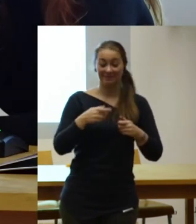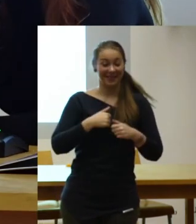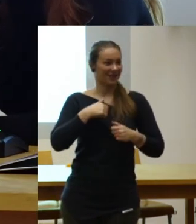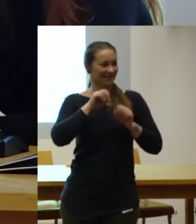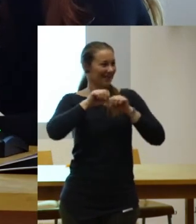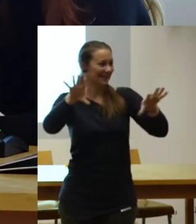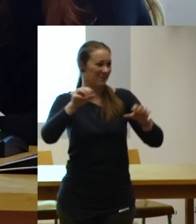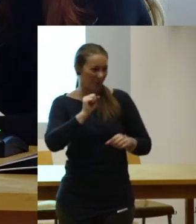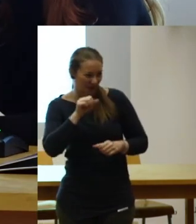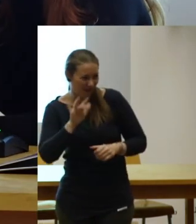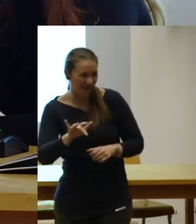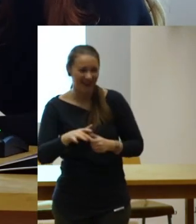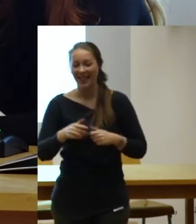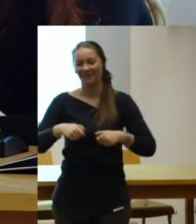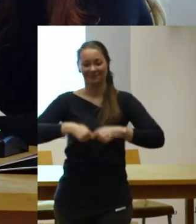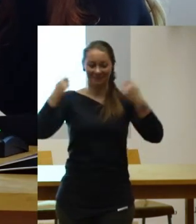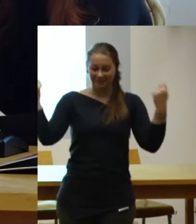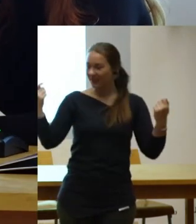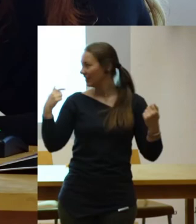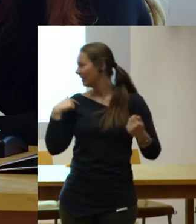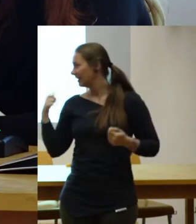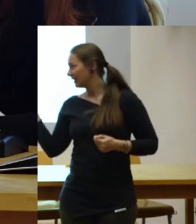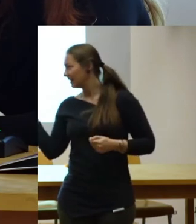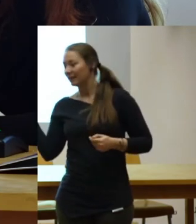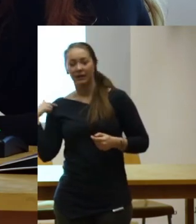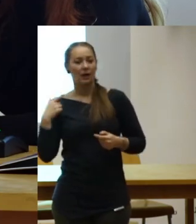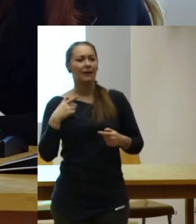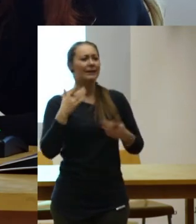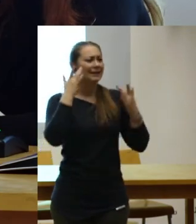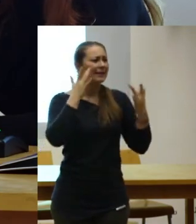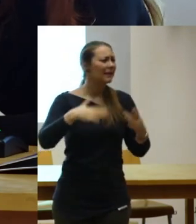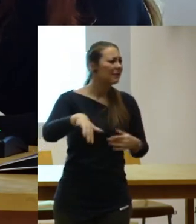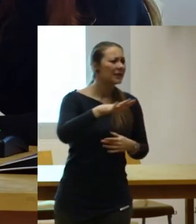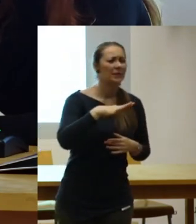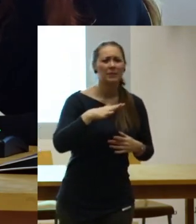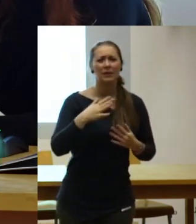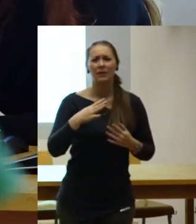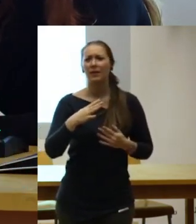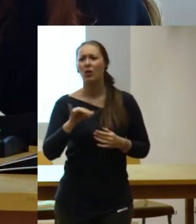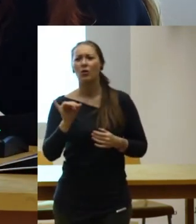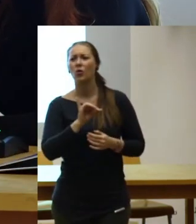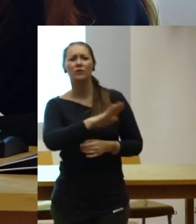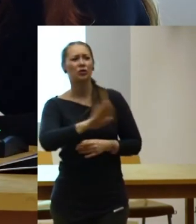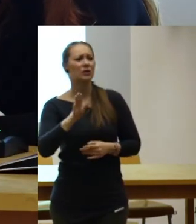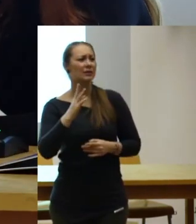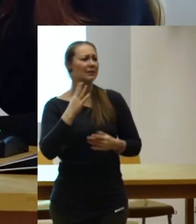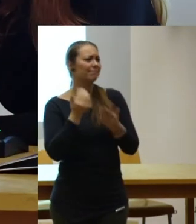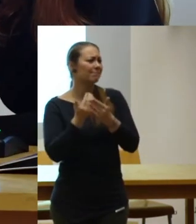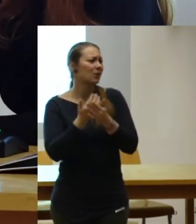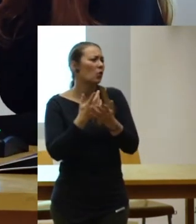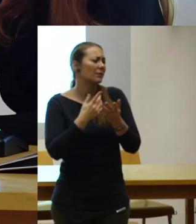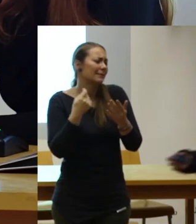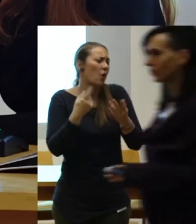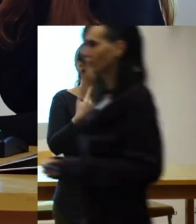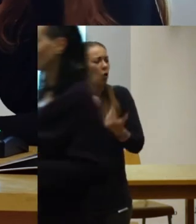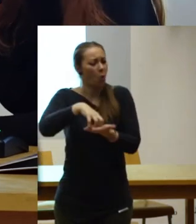nakolik vlastně jsme v publiku všichni z toho odvětví výtvarného umění nebo kultury, takže